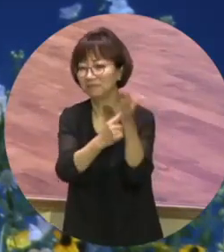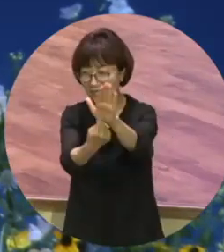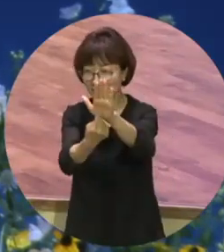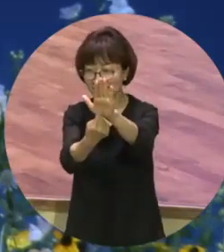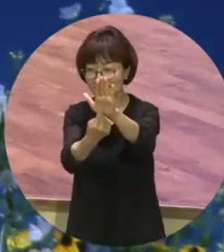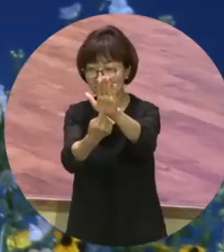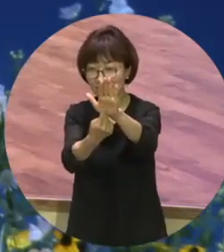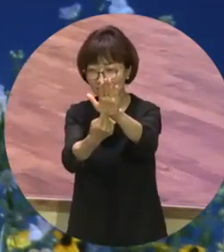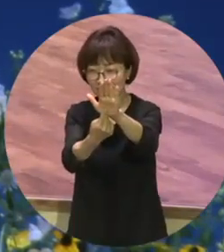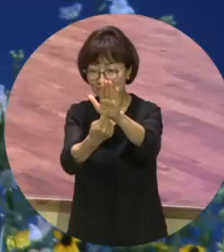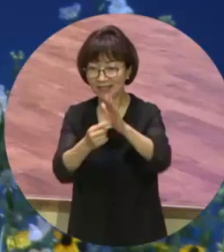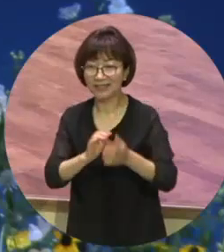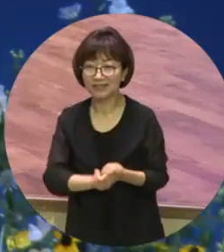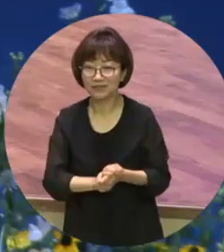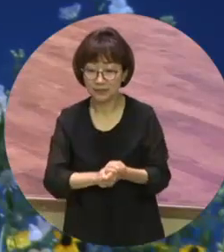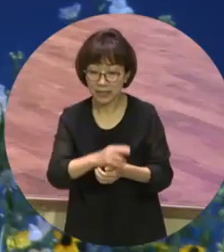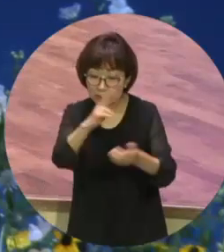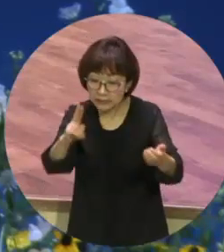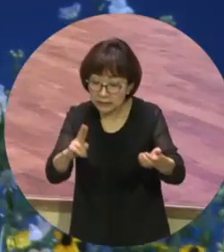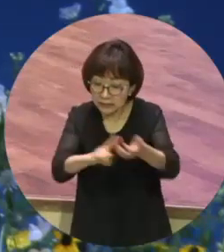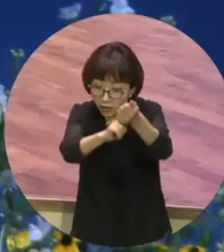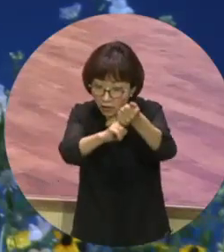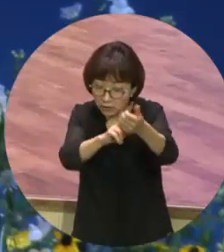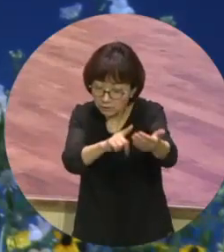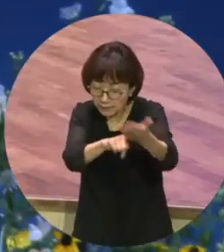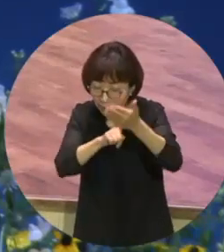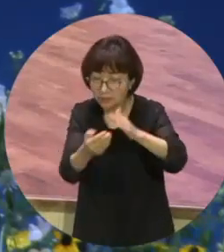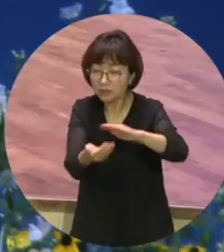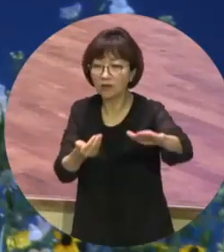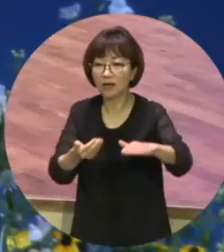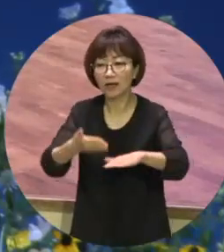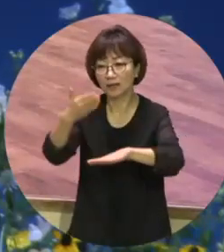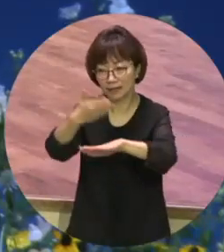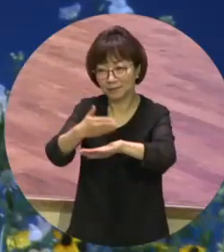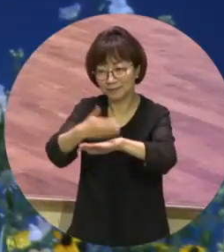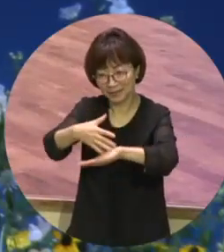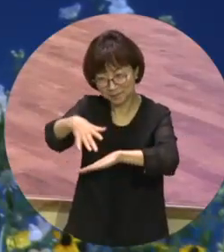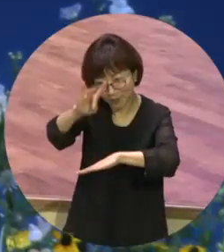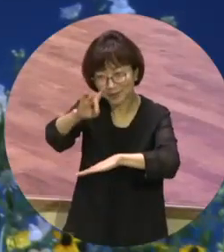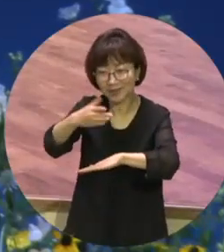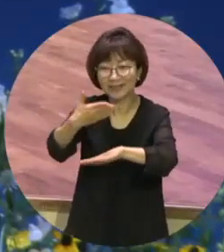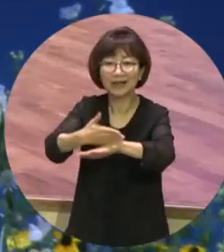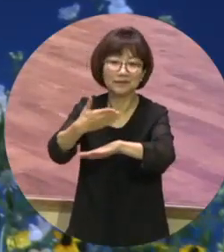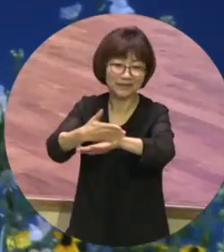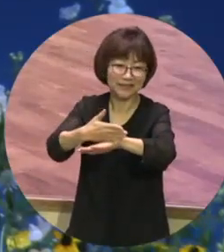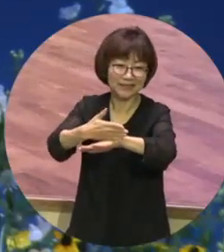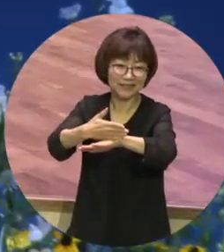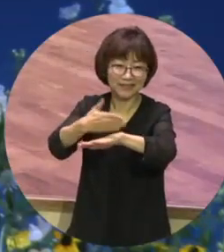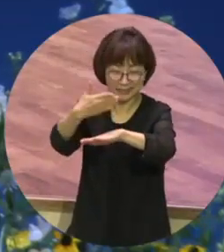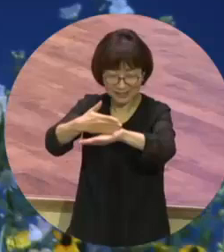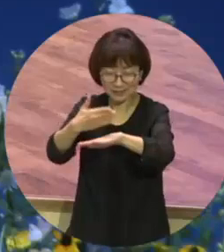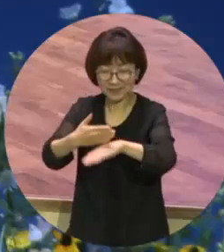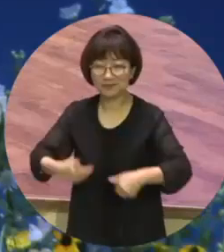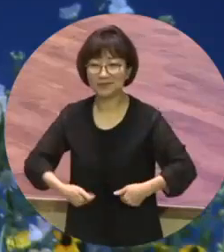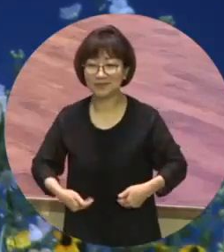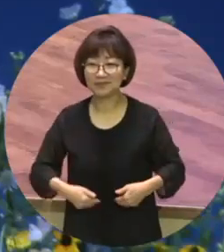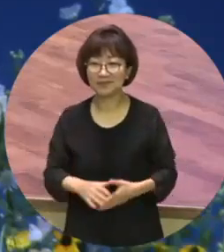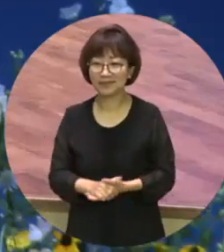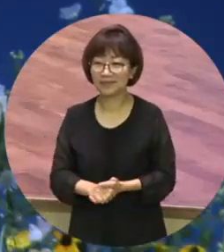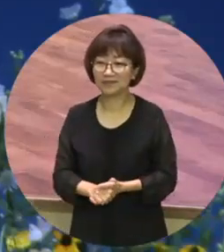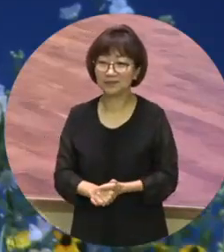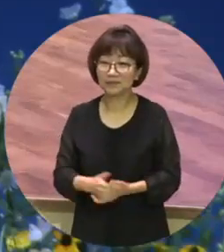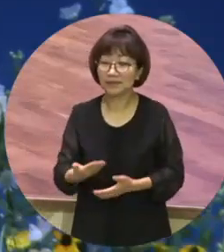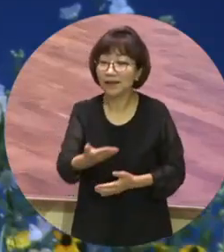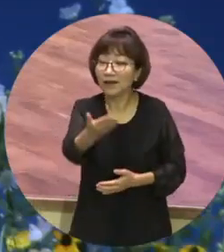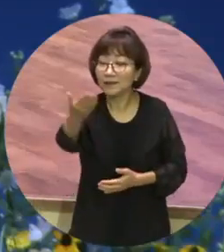거예요. 기적 체험하기 전에 감사가 있기를 바랍니다. 그걸 말씀하고 있는 거예요. 우리 영계자 성도는